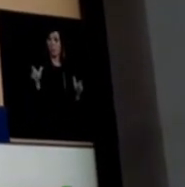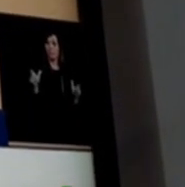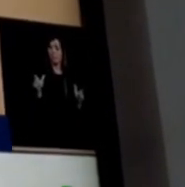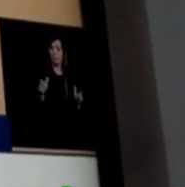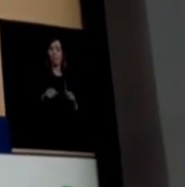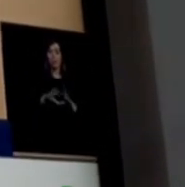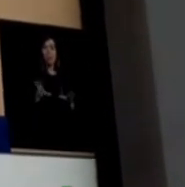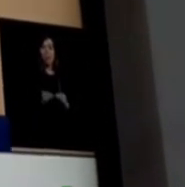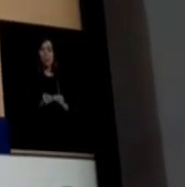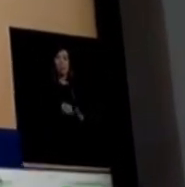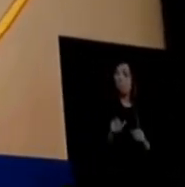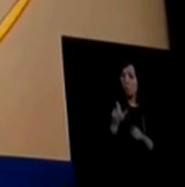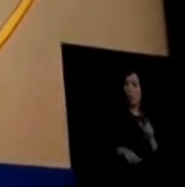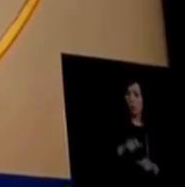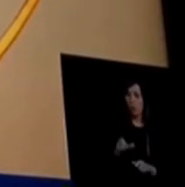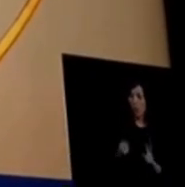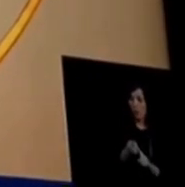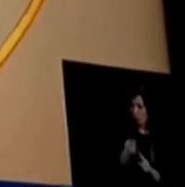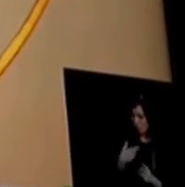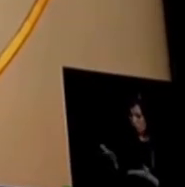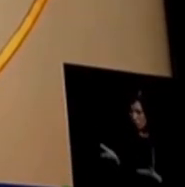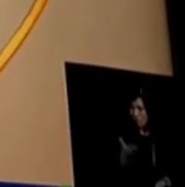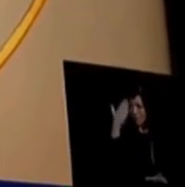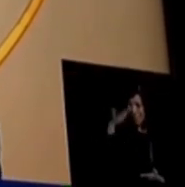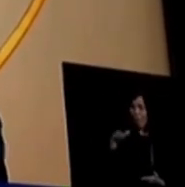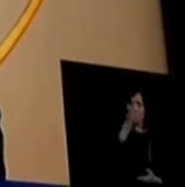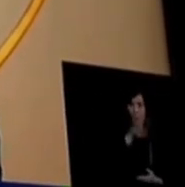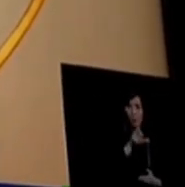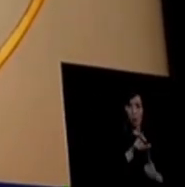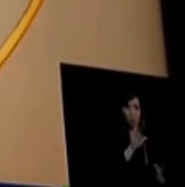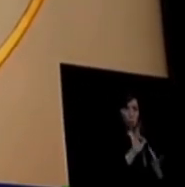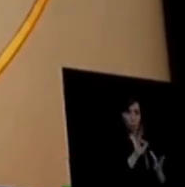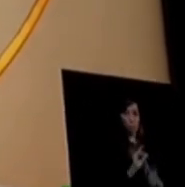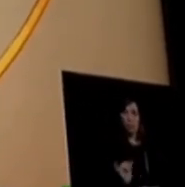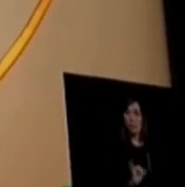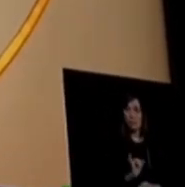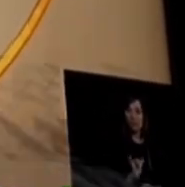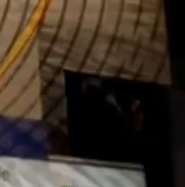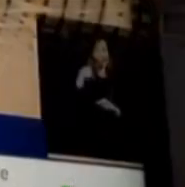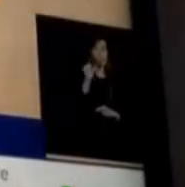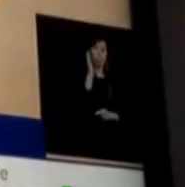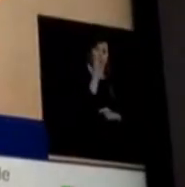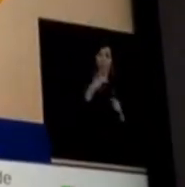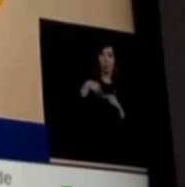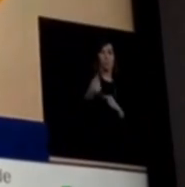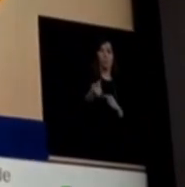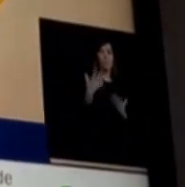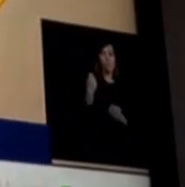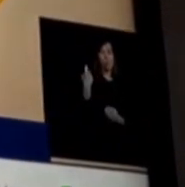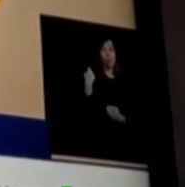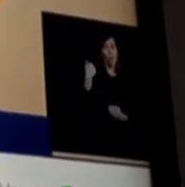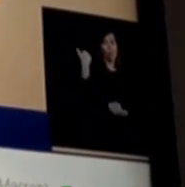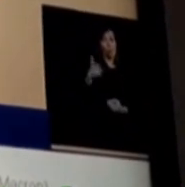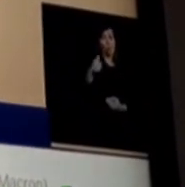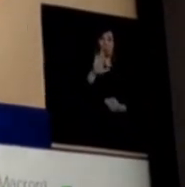Les familles, les personnes doivent savoir tout simplement à qui s'adresser. C'est pour ça que j'ai demandé qu'on ait un numéro, qu'on puisse avoir un numéro d